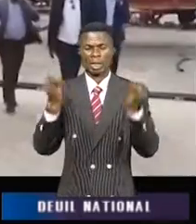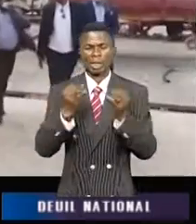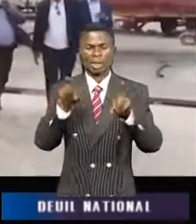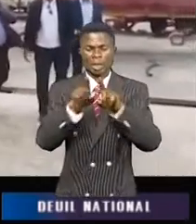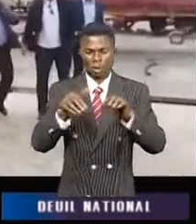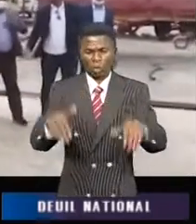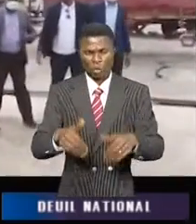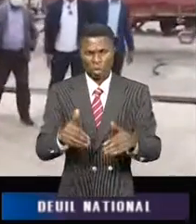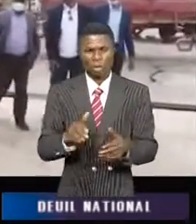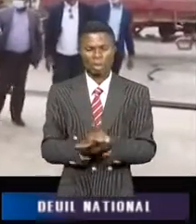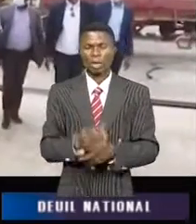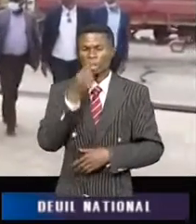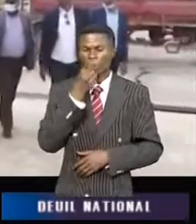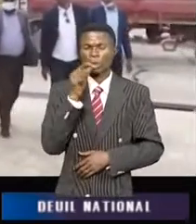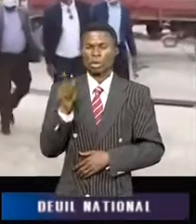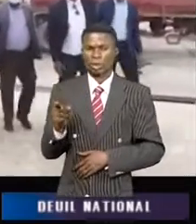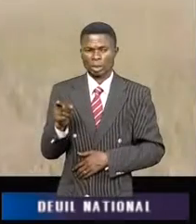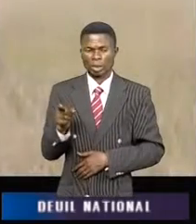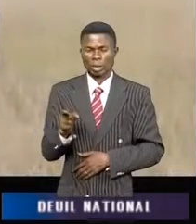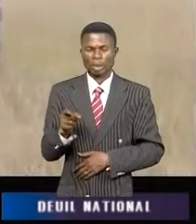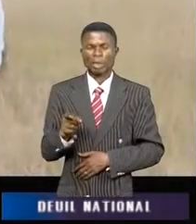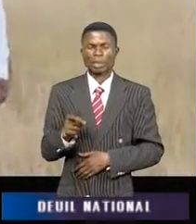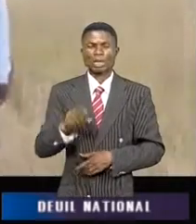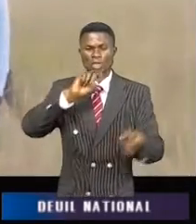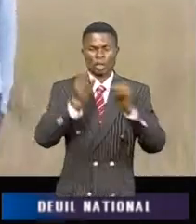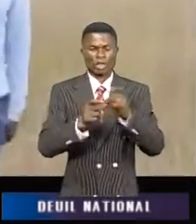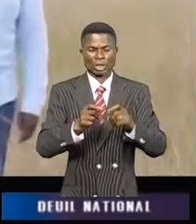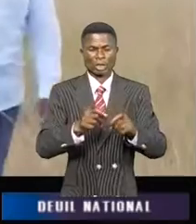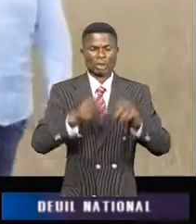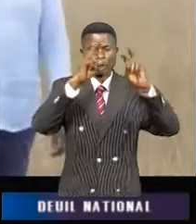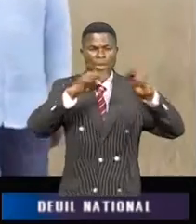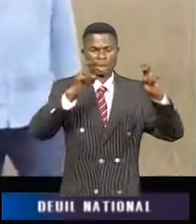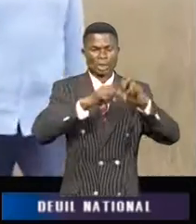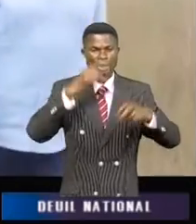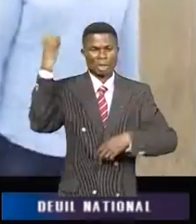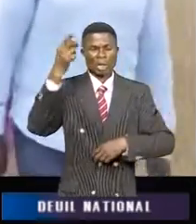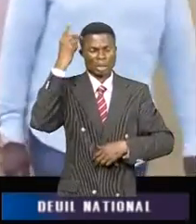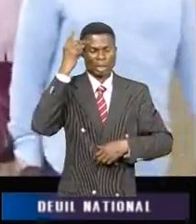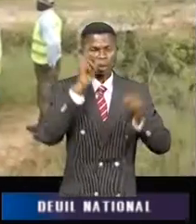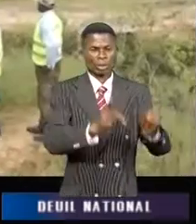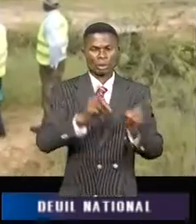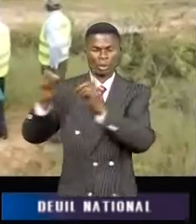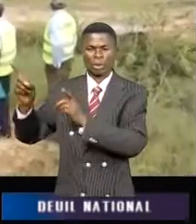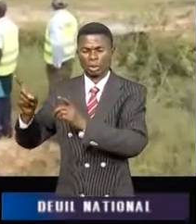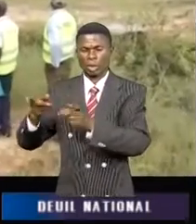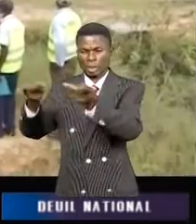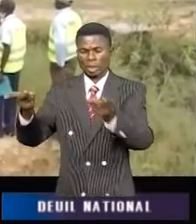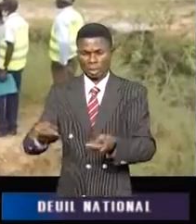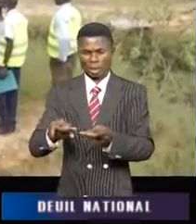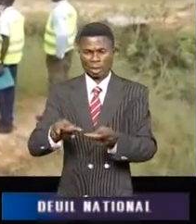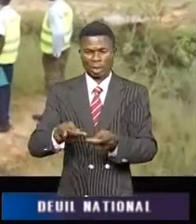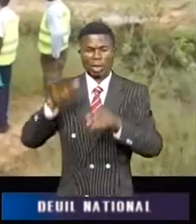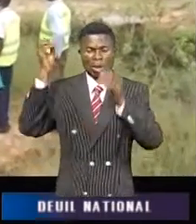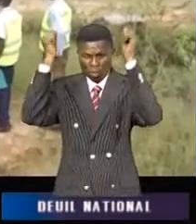l'Agriculture, Jean-Joseph Kasunga, celle de délocaliser les installations du marché international de Kinshasa, du site de la Zeste